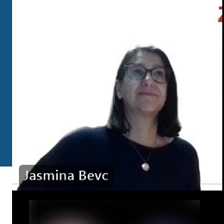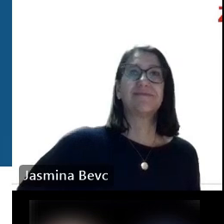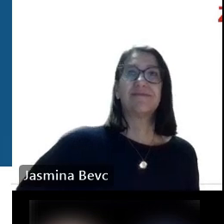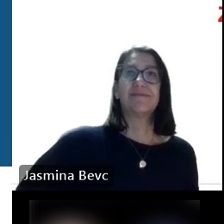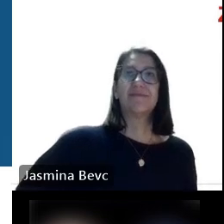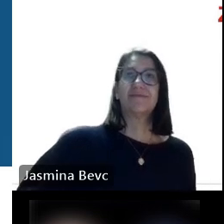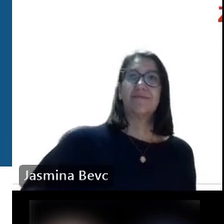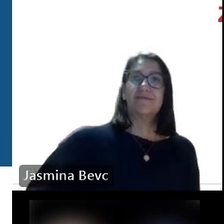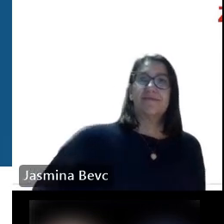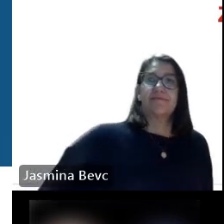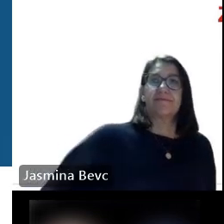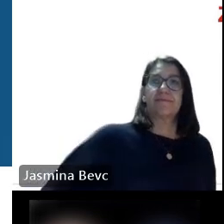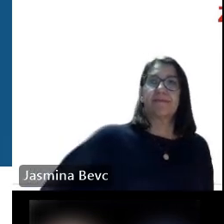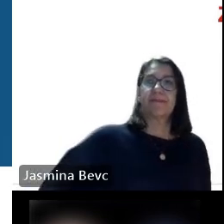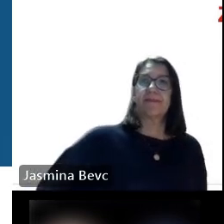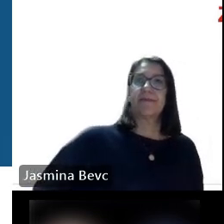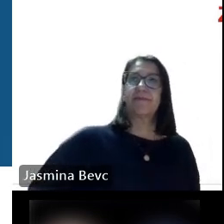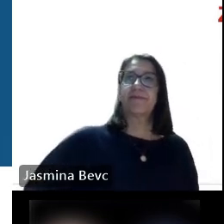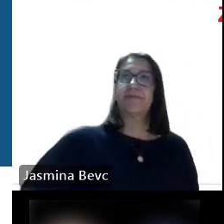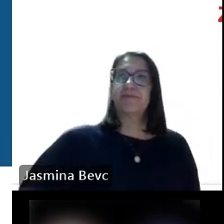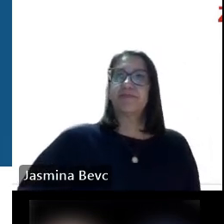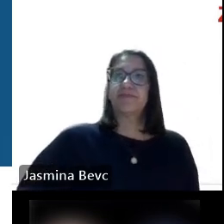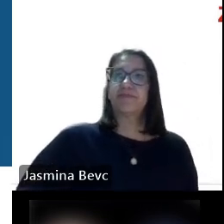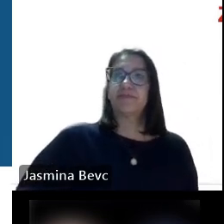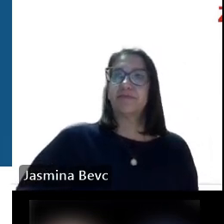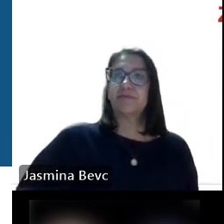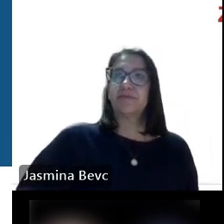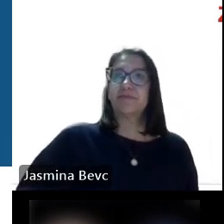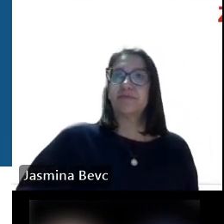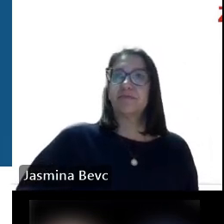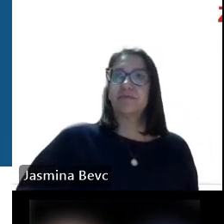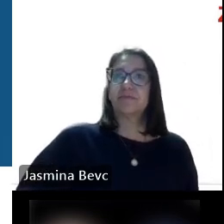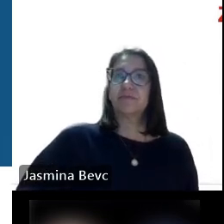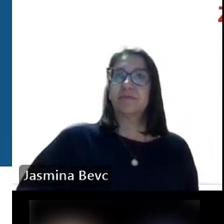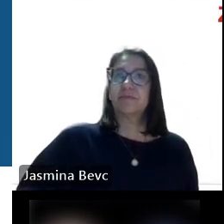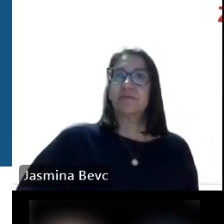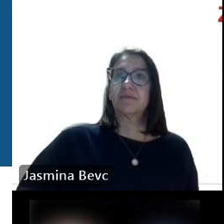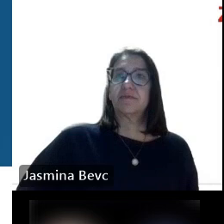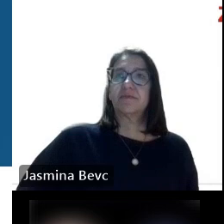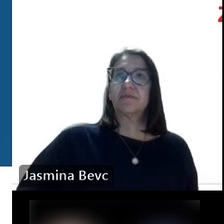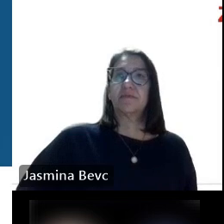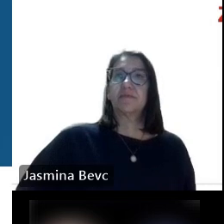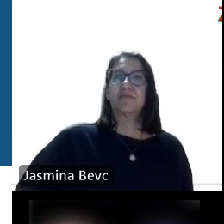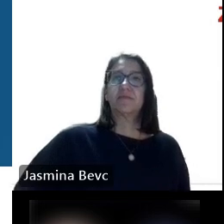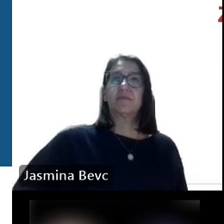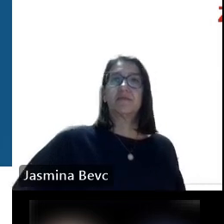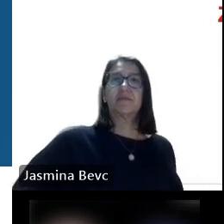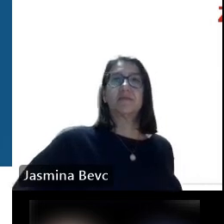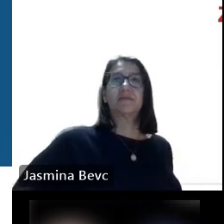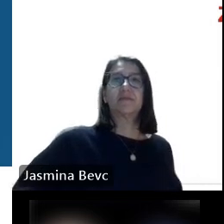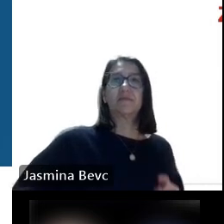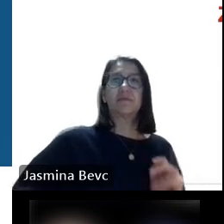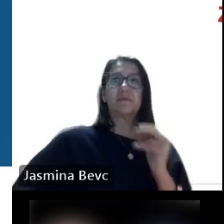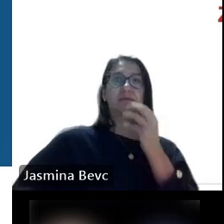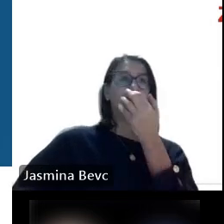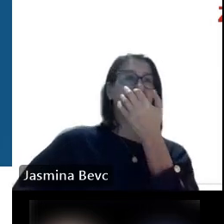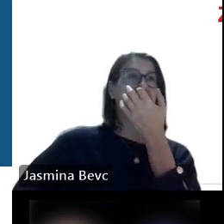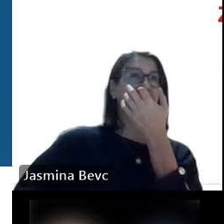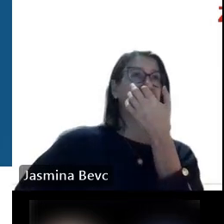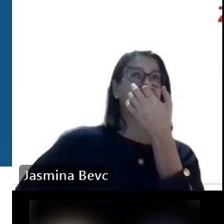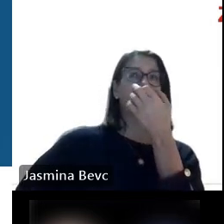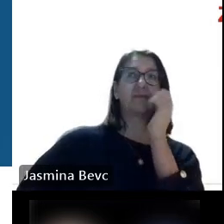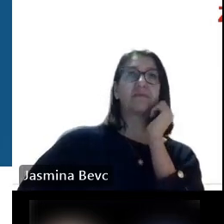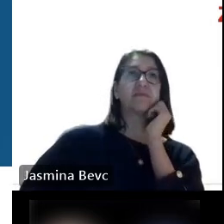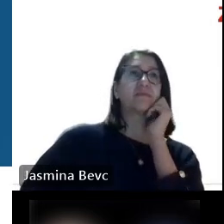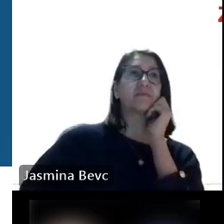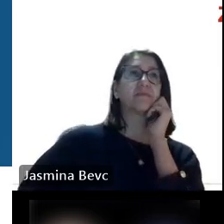Načeloma se da vsak objekt ogrevati s toplotno črpalko. Zdaj, stvar je samo v tem, ali ima